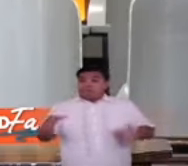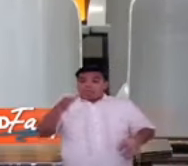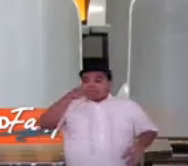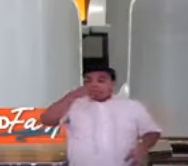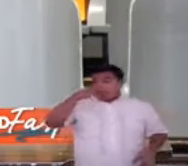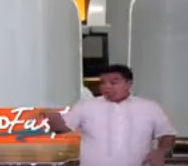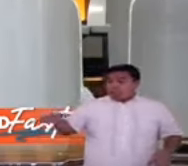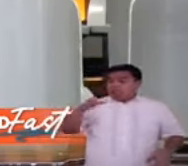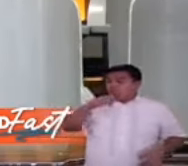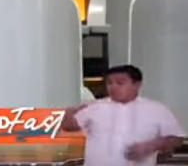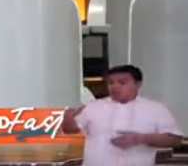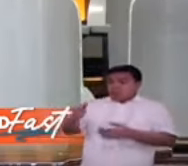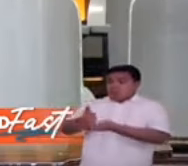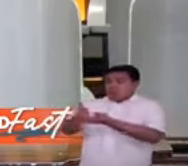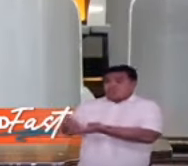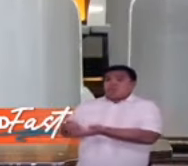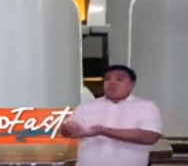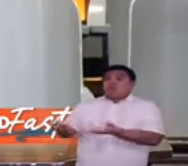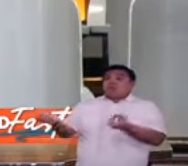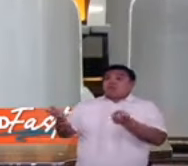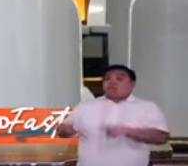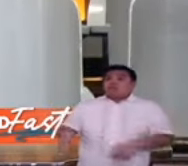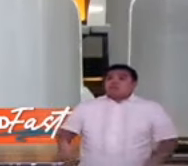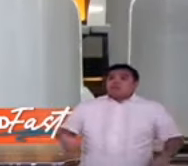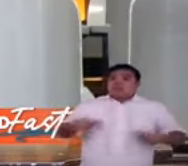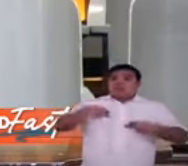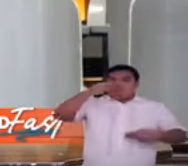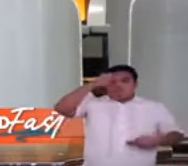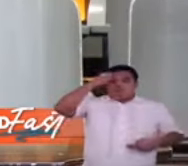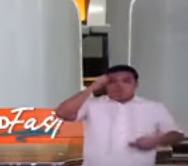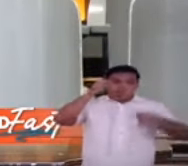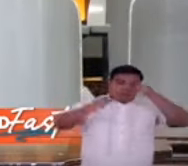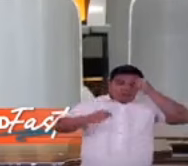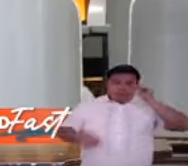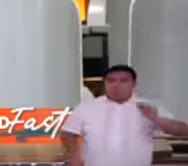yung mga anak, dili ni mo atiman nun, anay mo atiman, anay, nagbalik, anay, nananay kilay.